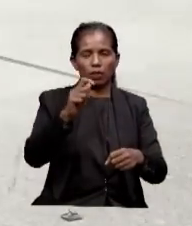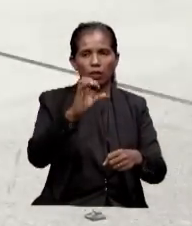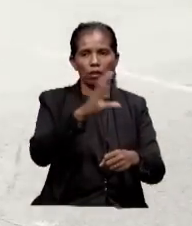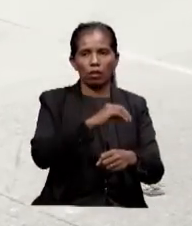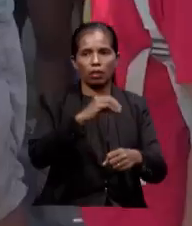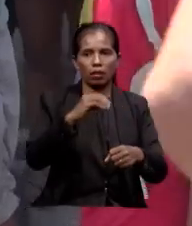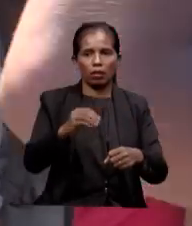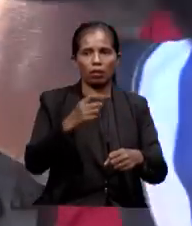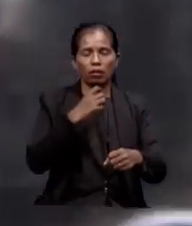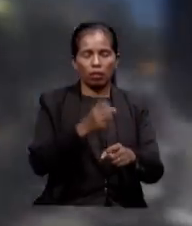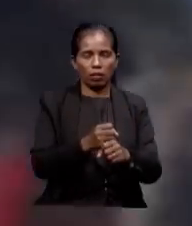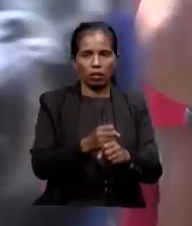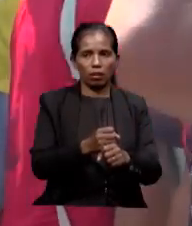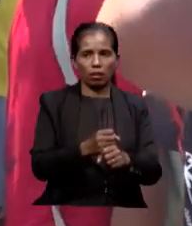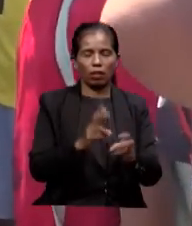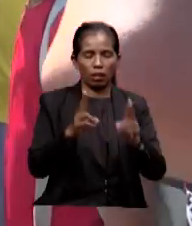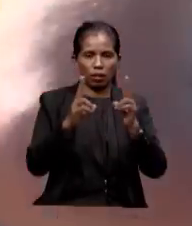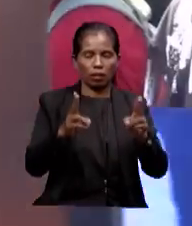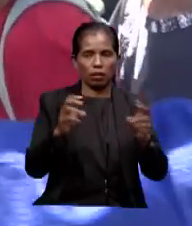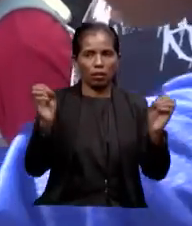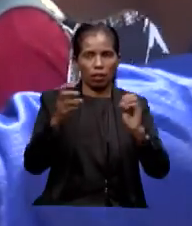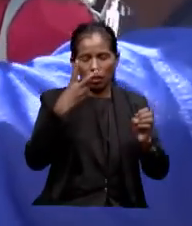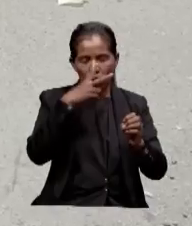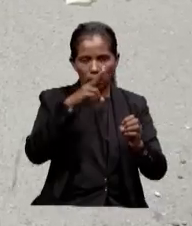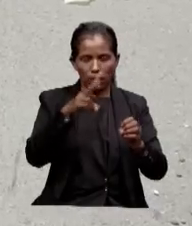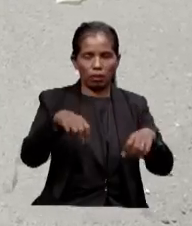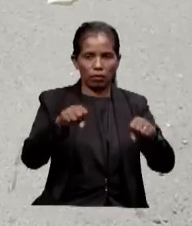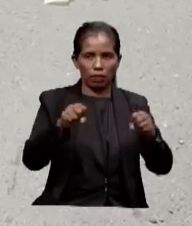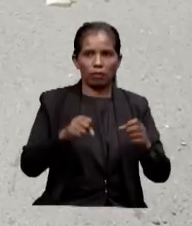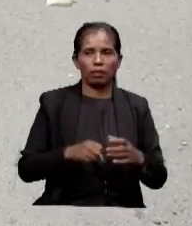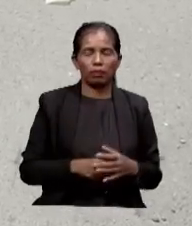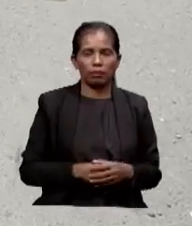ne makhalai makas ho di la kontrol velocidad di motor.